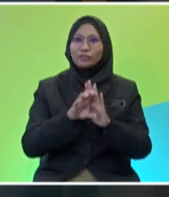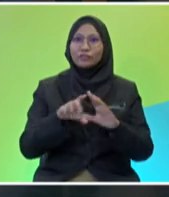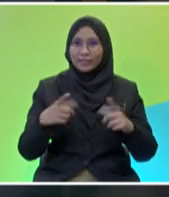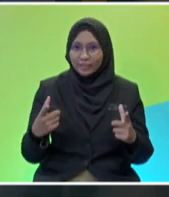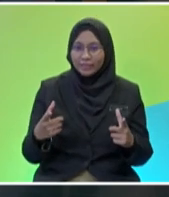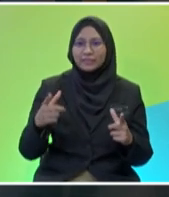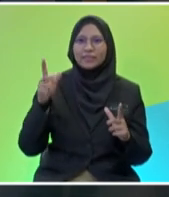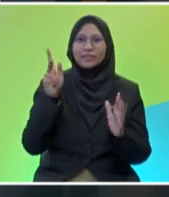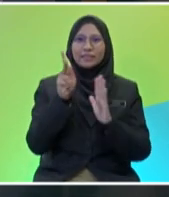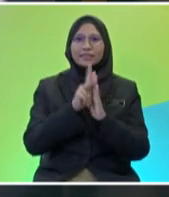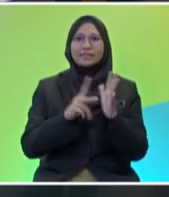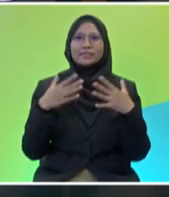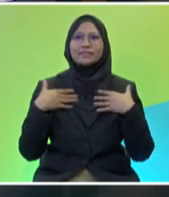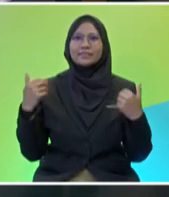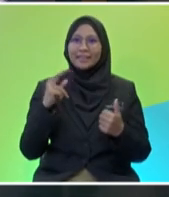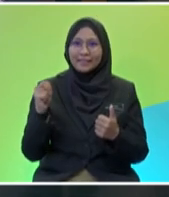kesehatan